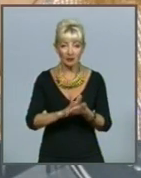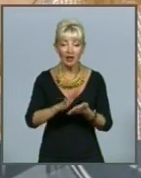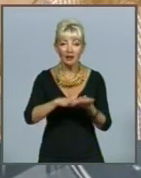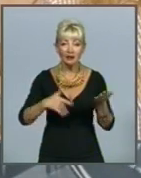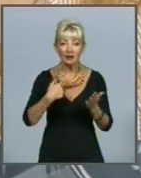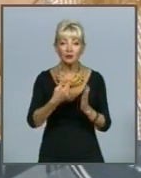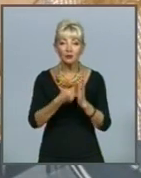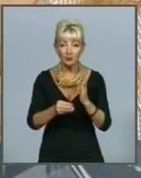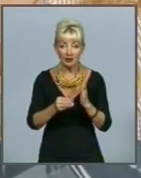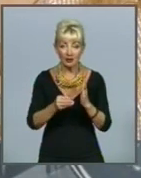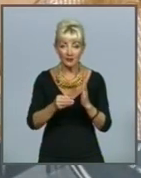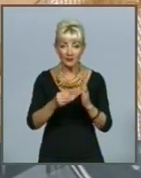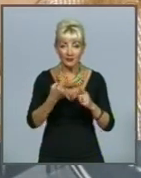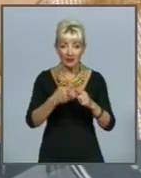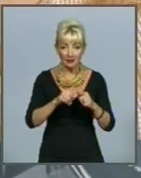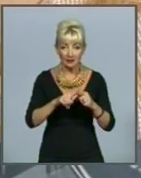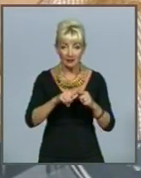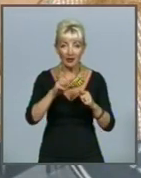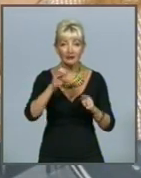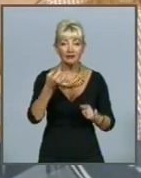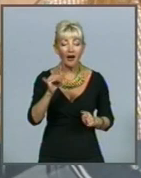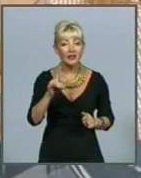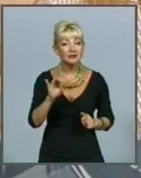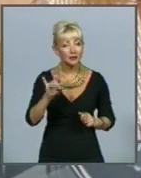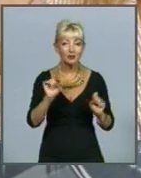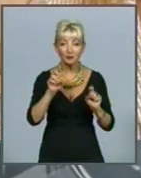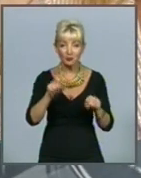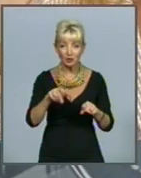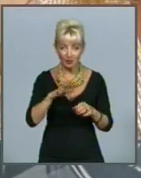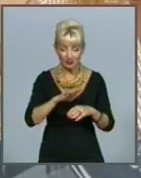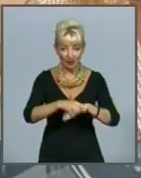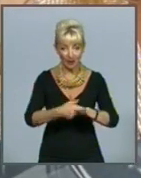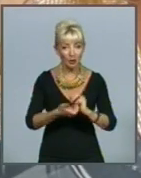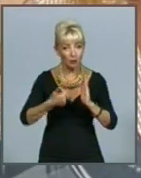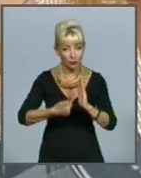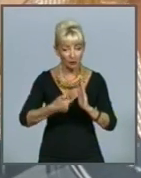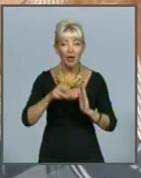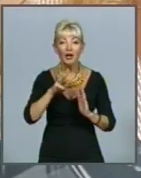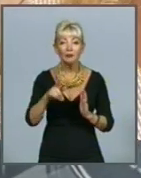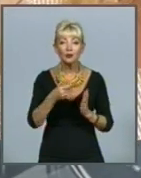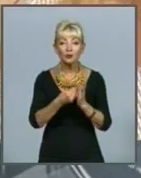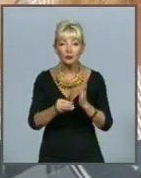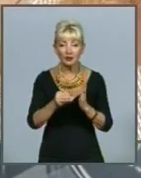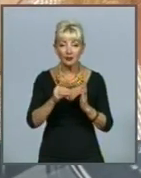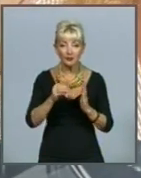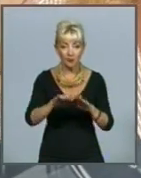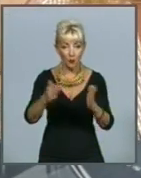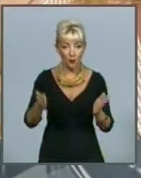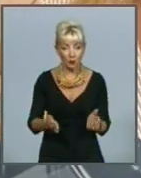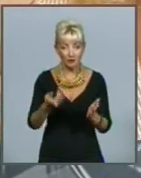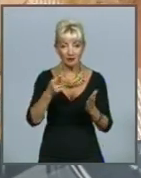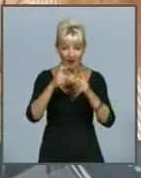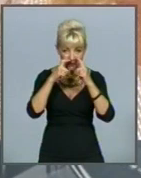локтєві санітайзери для того, щоб можна було обробляти руки. Ми придбали урни для брудних масок. Тобто